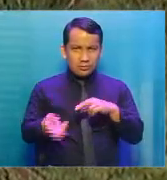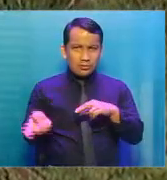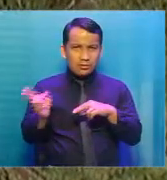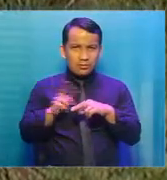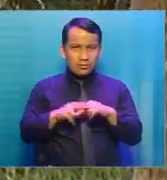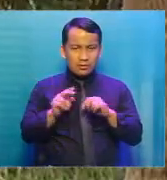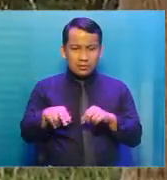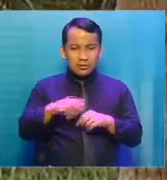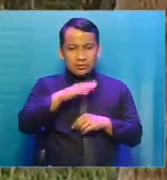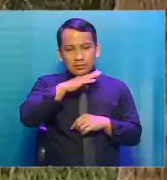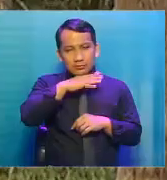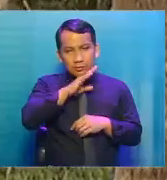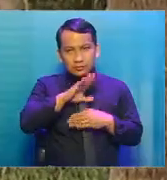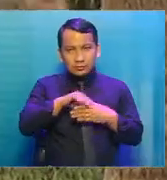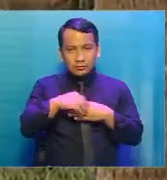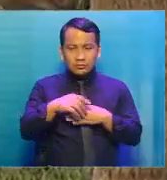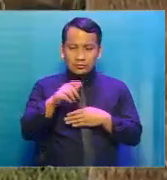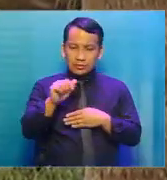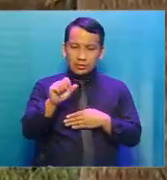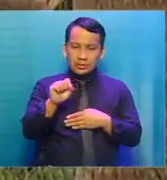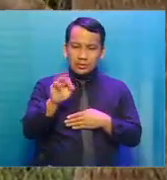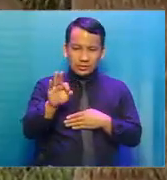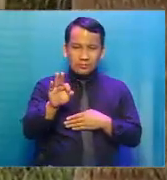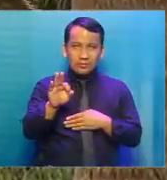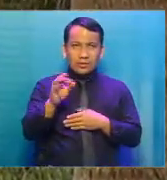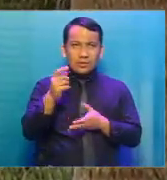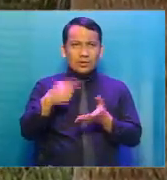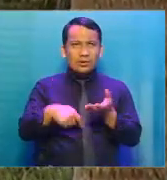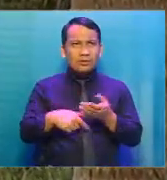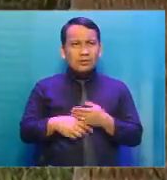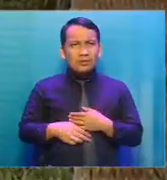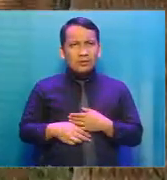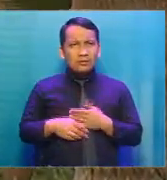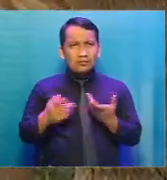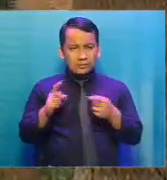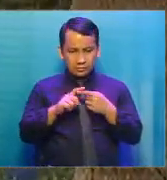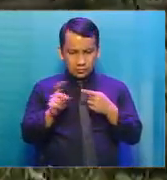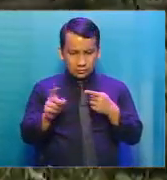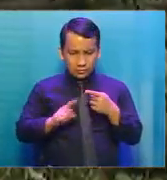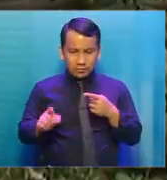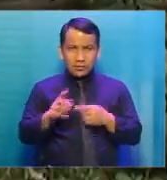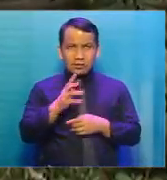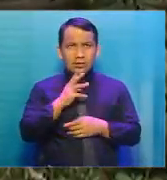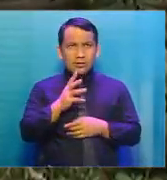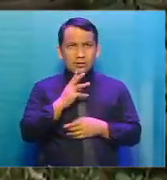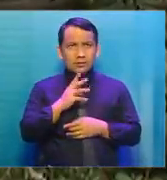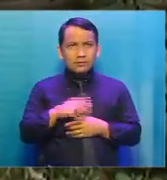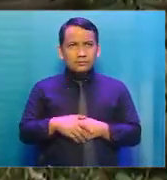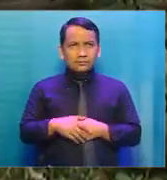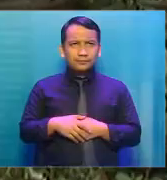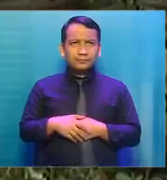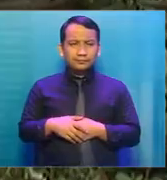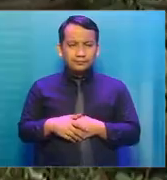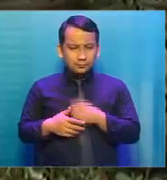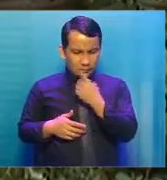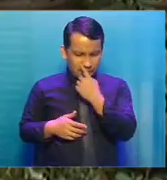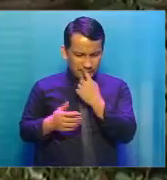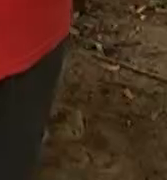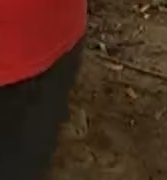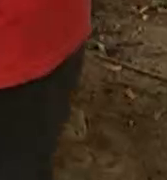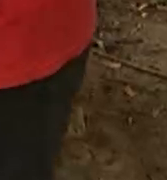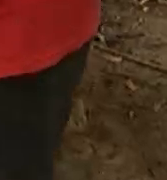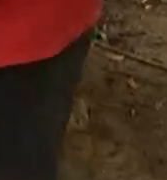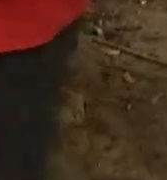ang presyo ng biik dahil sa African swine fever. Wala pa yung kuryente, wala pa yung tubig. Hindi rin totoo malaki aming catering, katalaga kakaunti